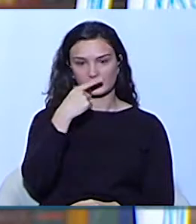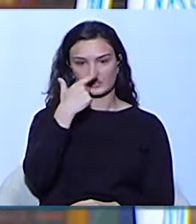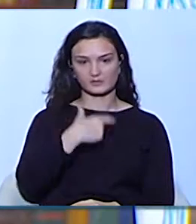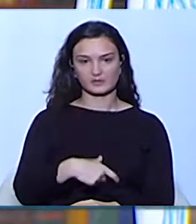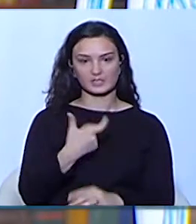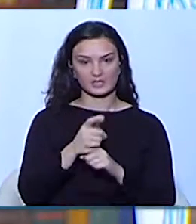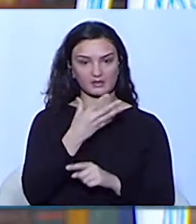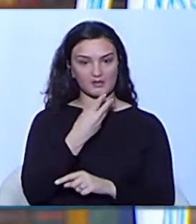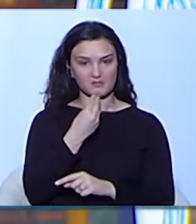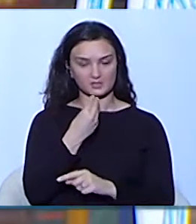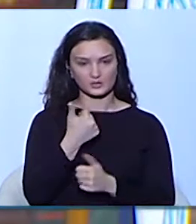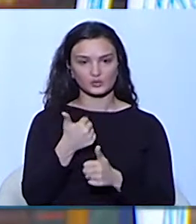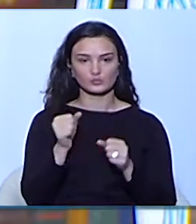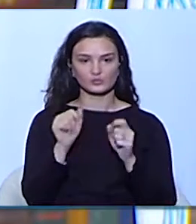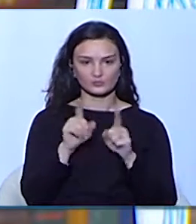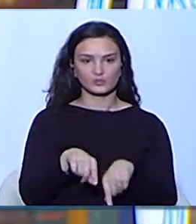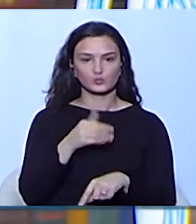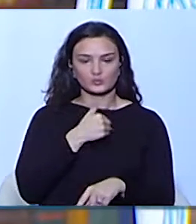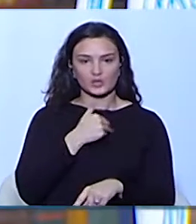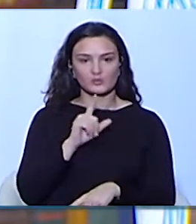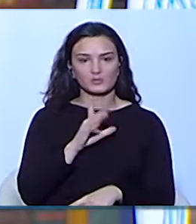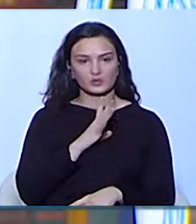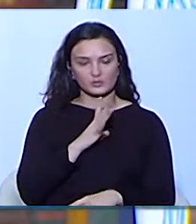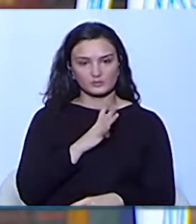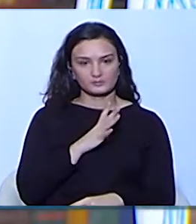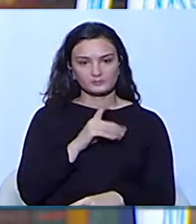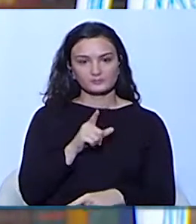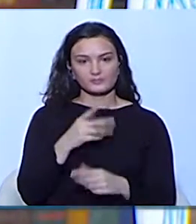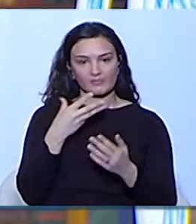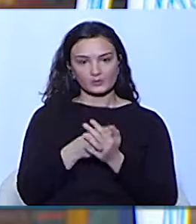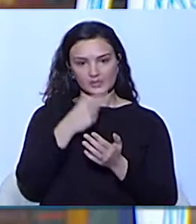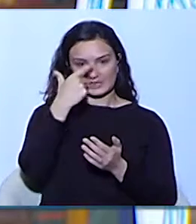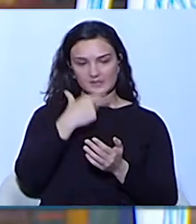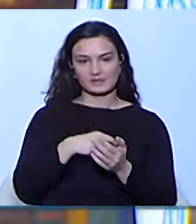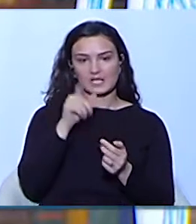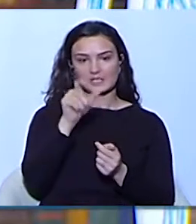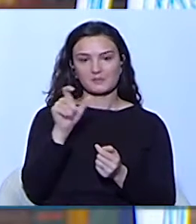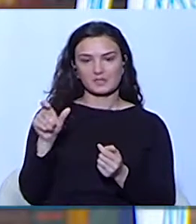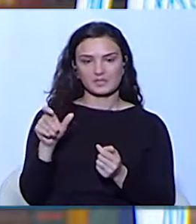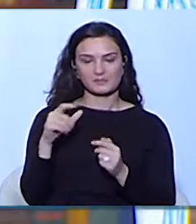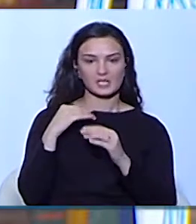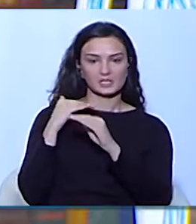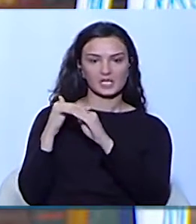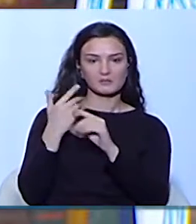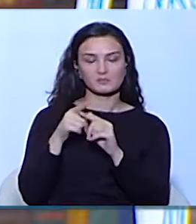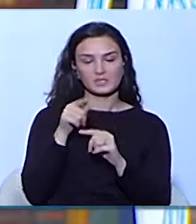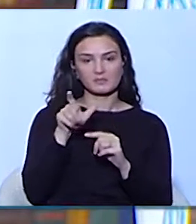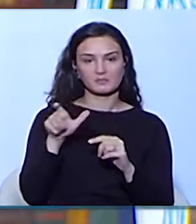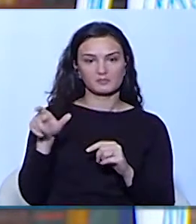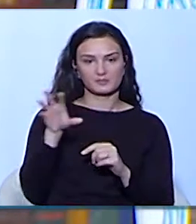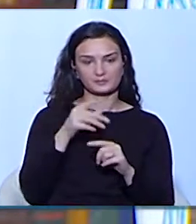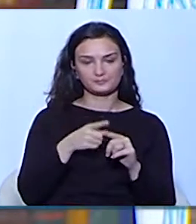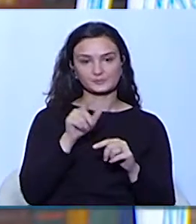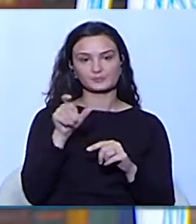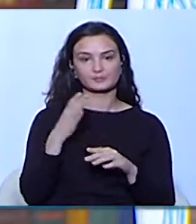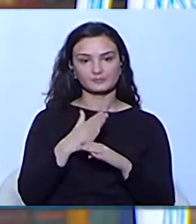ისეთი მიმზიდველი, როგორიც ვთქვათ, უნდა რომ იყოს. ადარებს საკუთარ თავს იმ ადამიანებს, რომლებიც მის გარემოცვაშია და ძირითადად